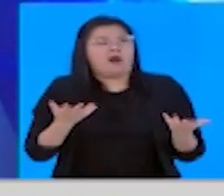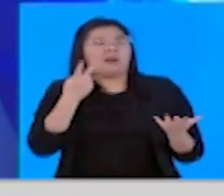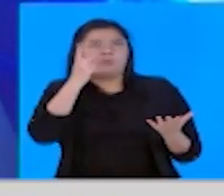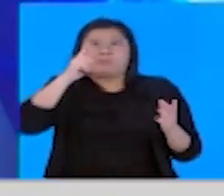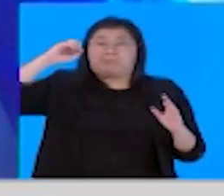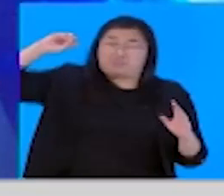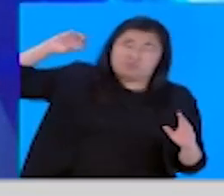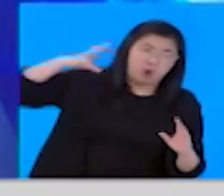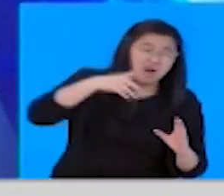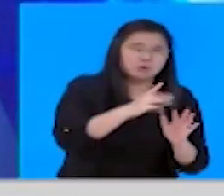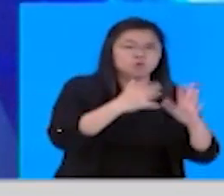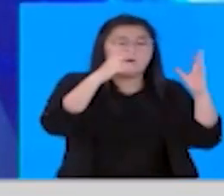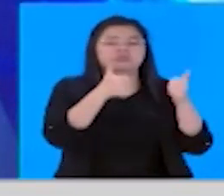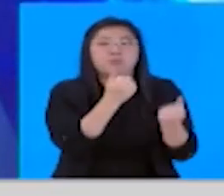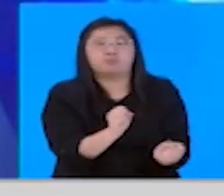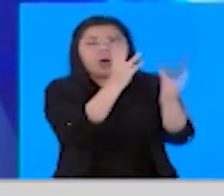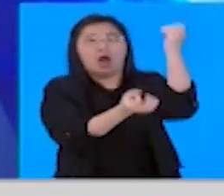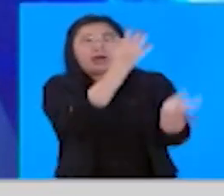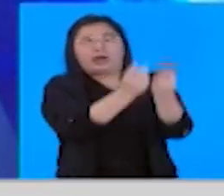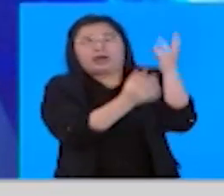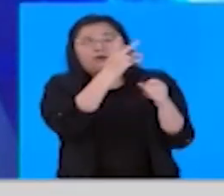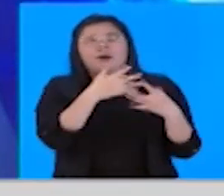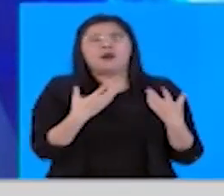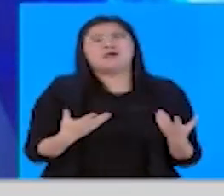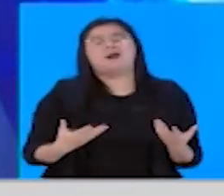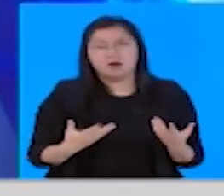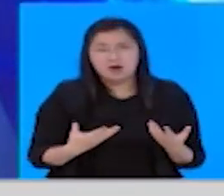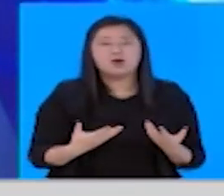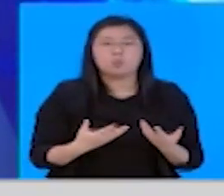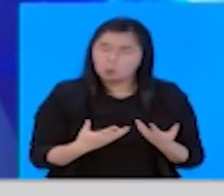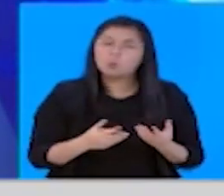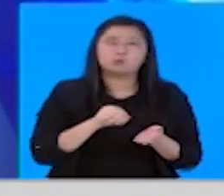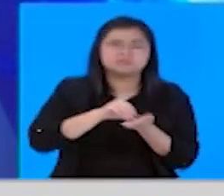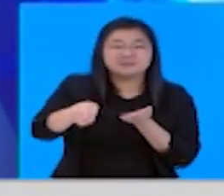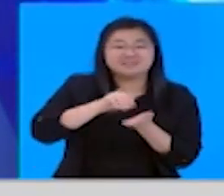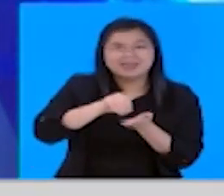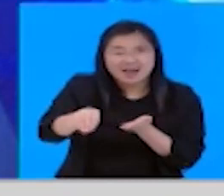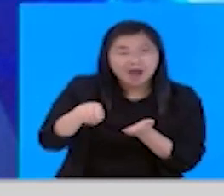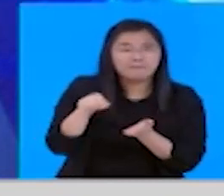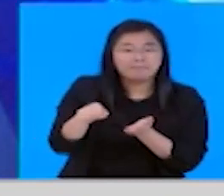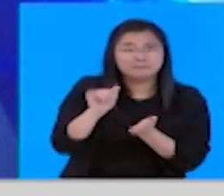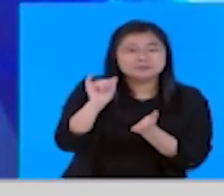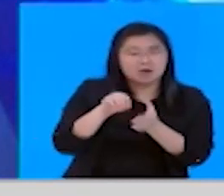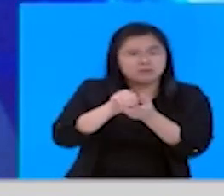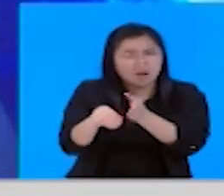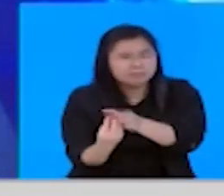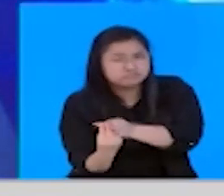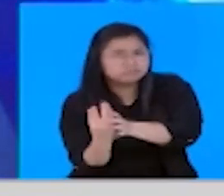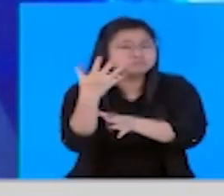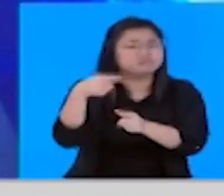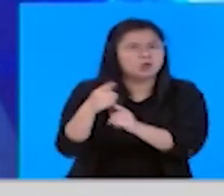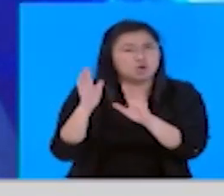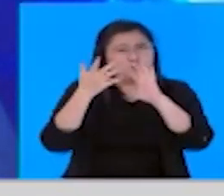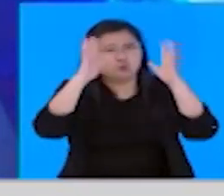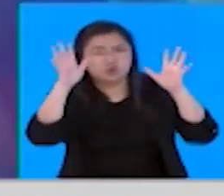terbuka dikembalikan lagi sebagaimana fungsinya yaitu sebagai hutan atau justru sekalian saja di menjadi lahan terbuka